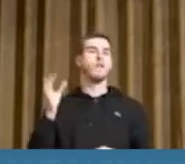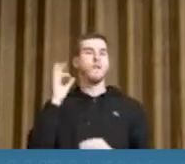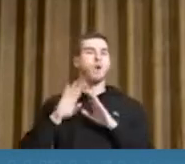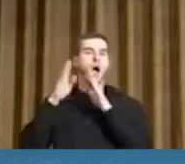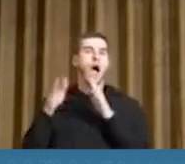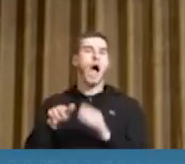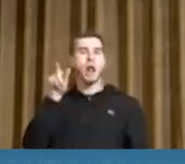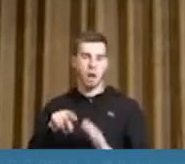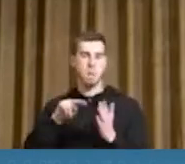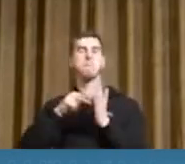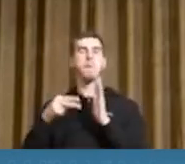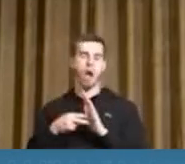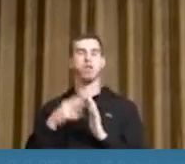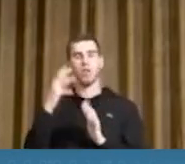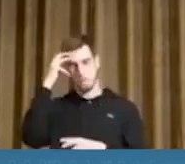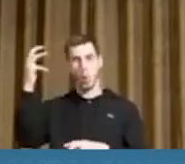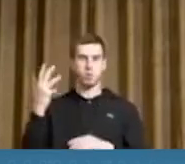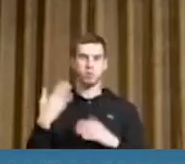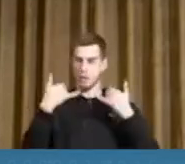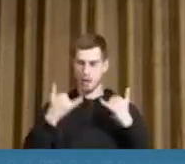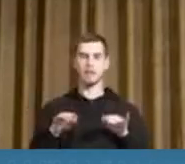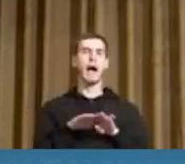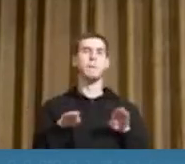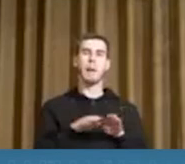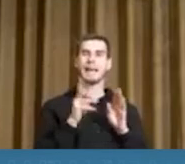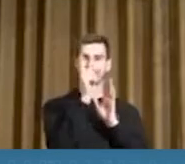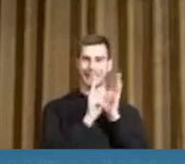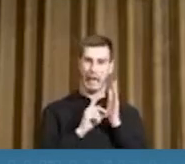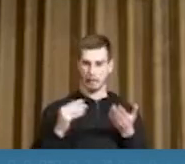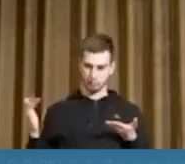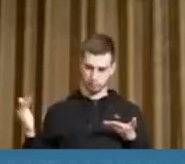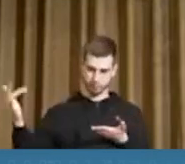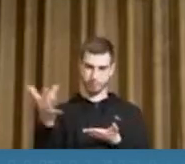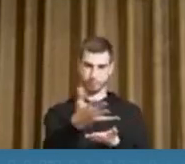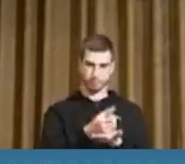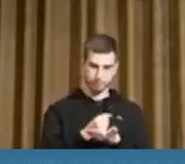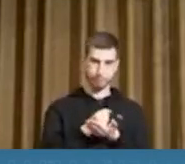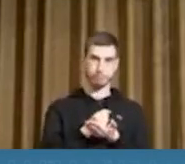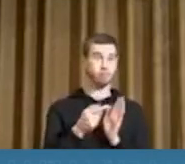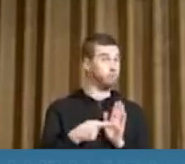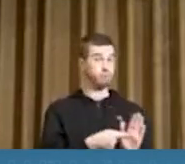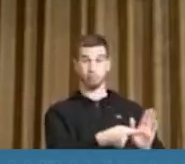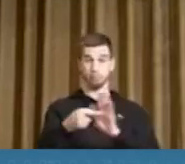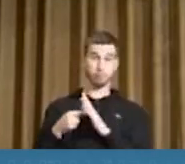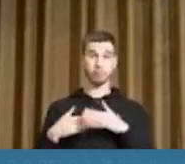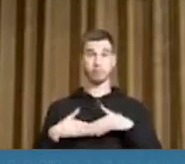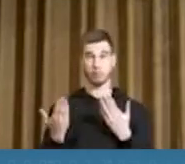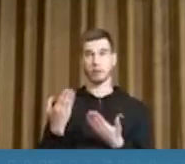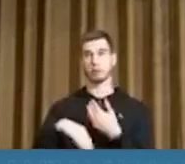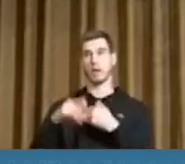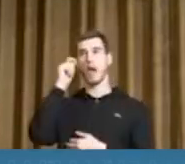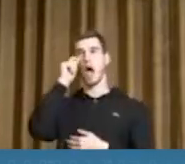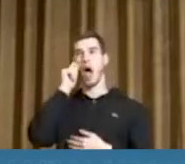Wir haben das jetzt einfach mal mit den Basisdaten zusammengestellt. Was wir sehen, eine Tendenz zu einem höheren Alter, das